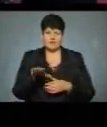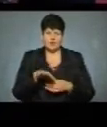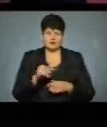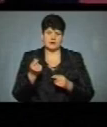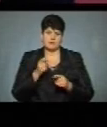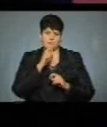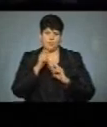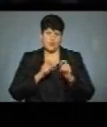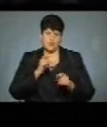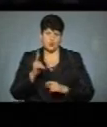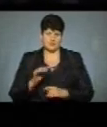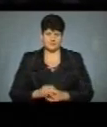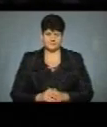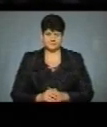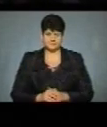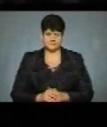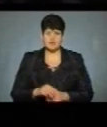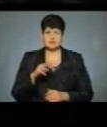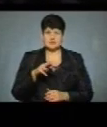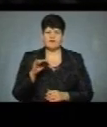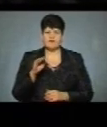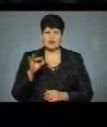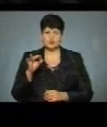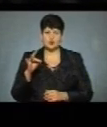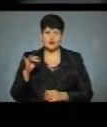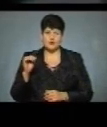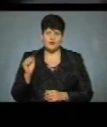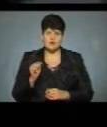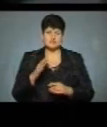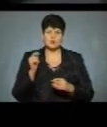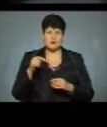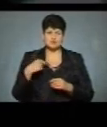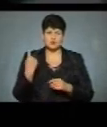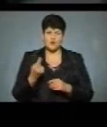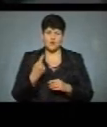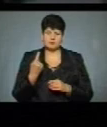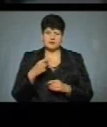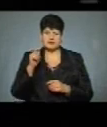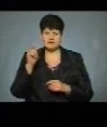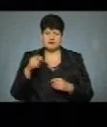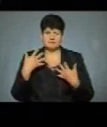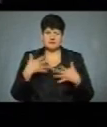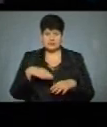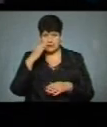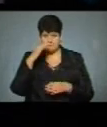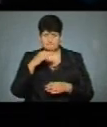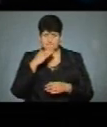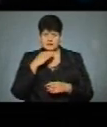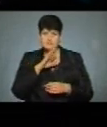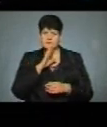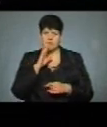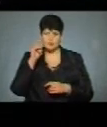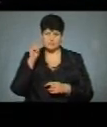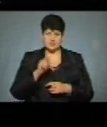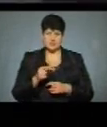сувенірні подарунки. Мирослава Федорова – селище Верхня Покровка Луганської області. На війні втратила батька. З мамою переїхала